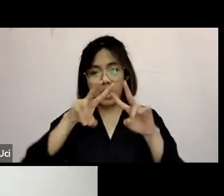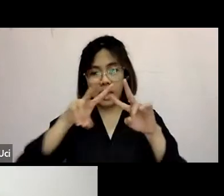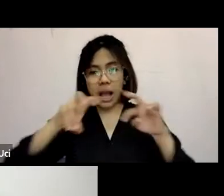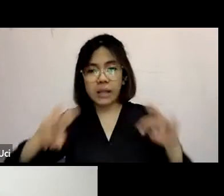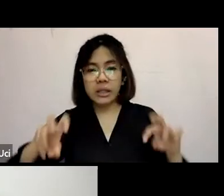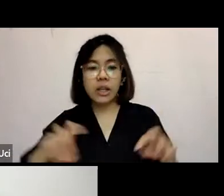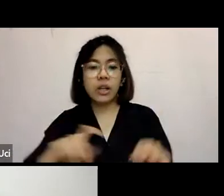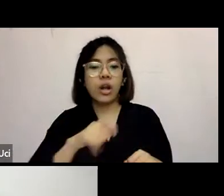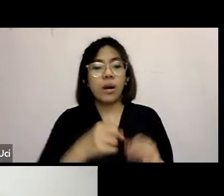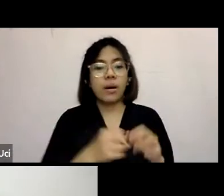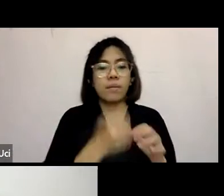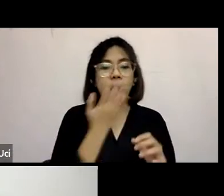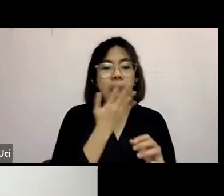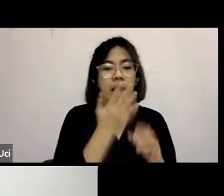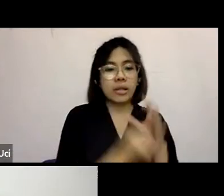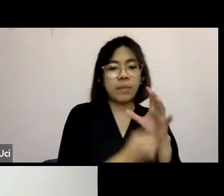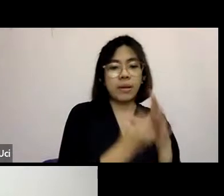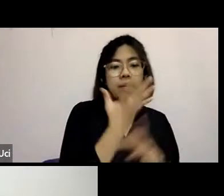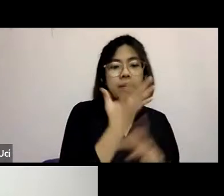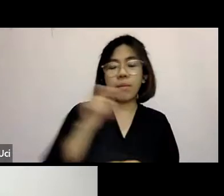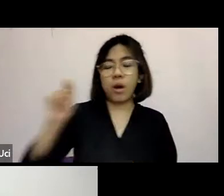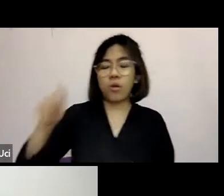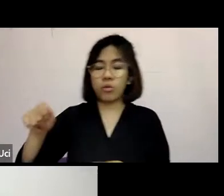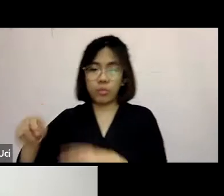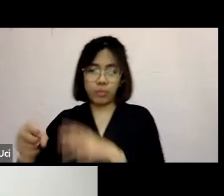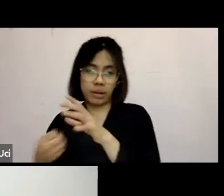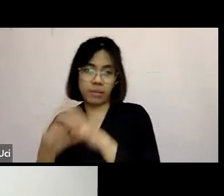bahasa dan hukum itu Gama